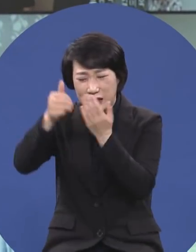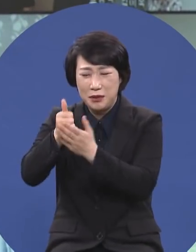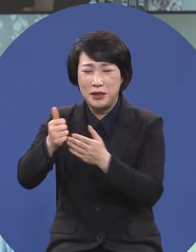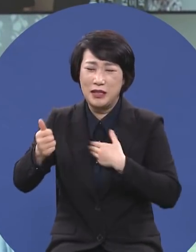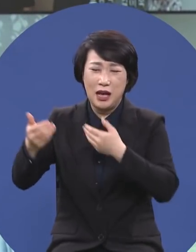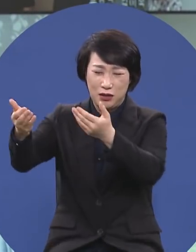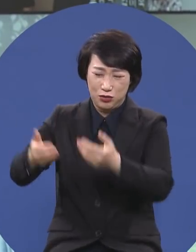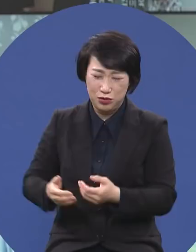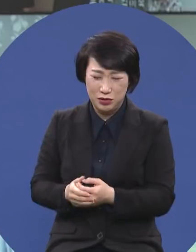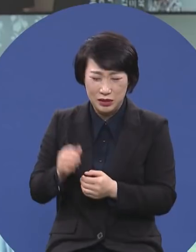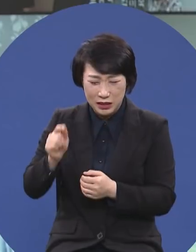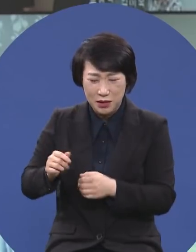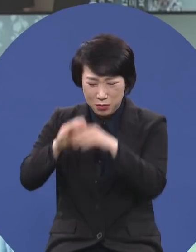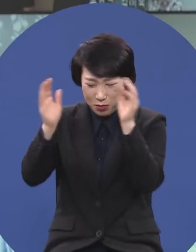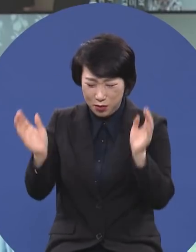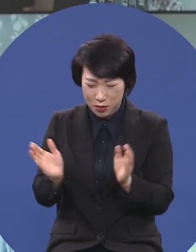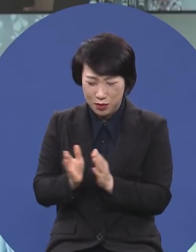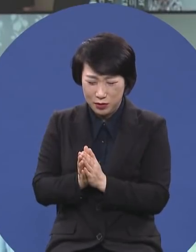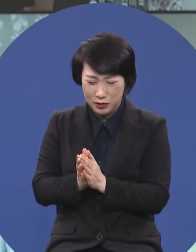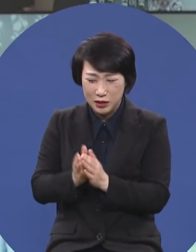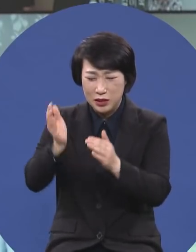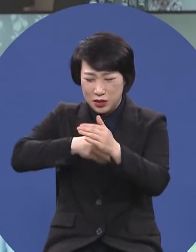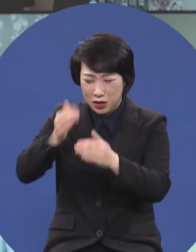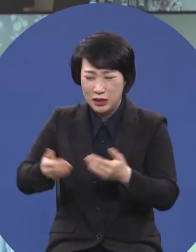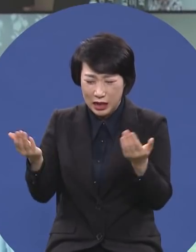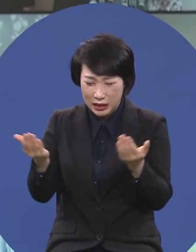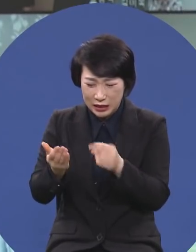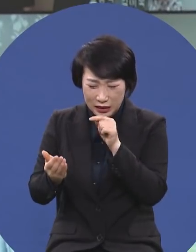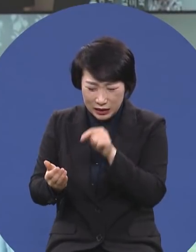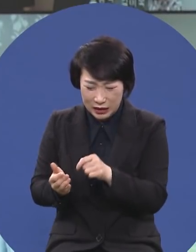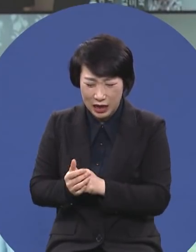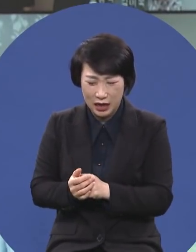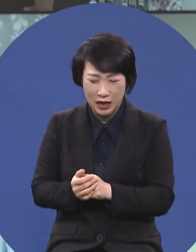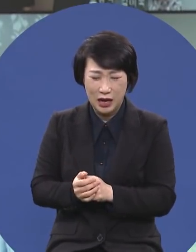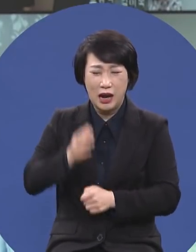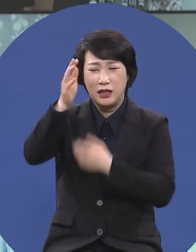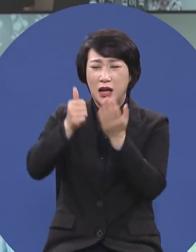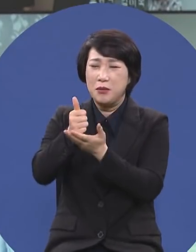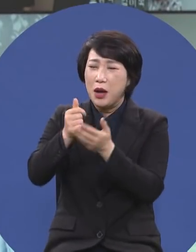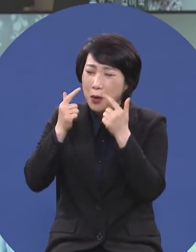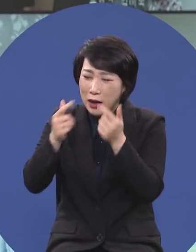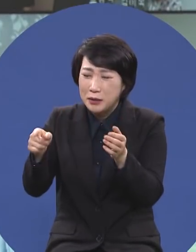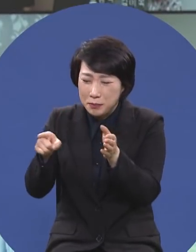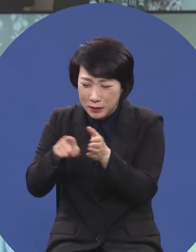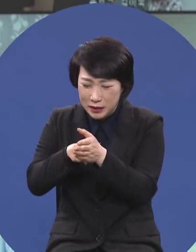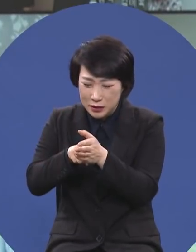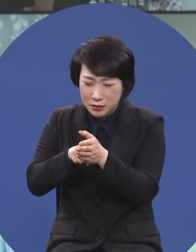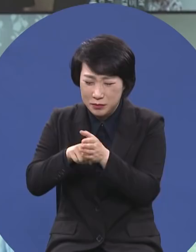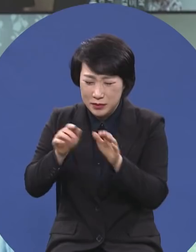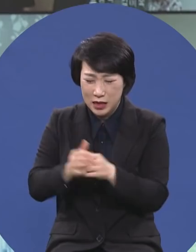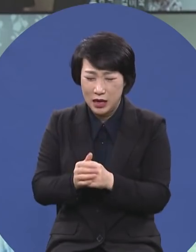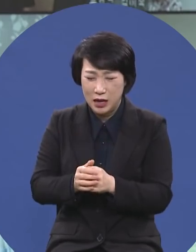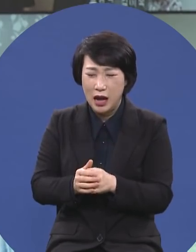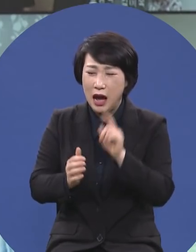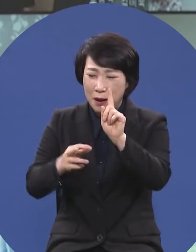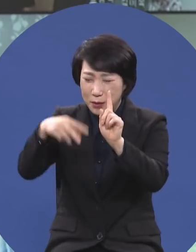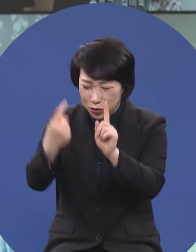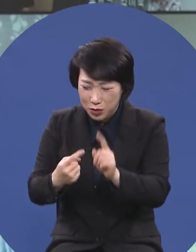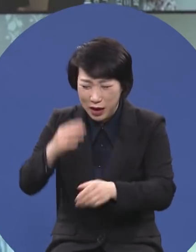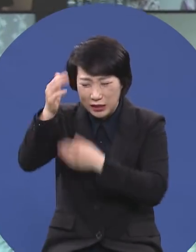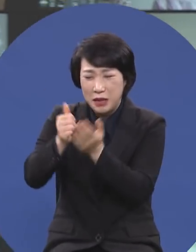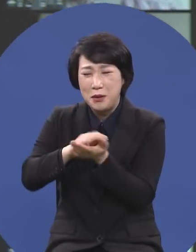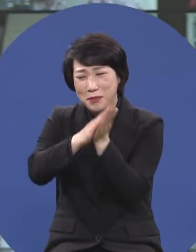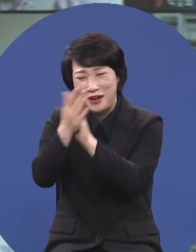하나님께서 하신 모든 절대적 사역이 하나님의 확신으로서 단 한 번도